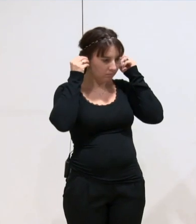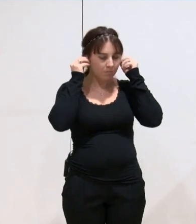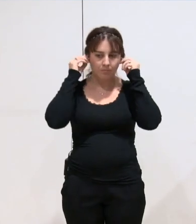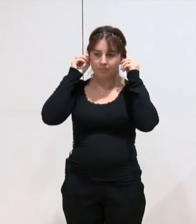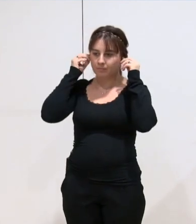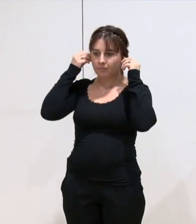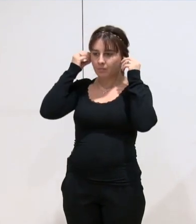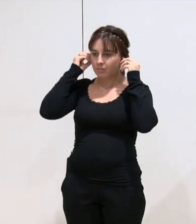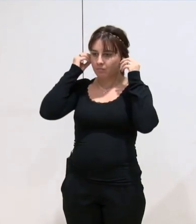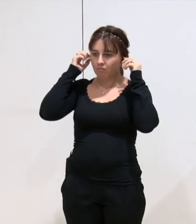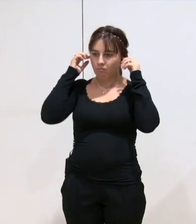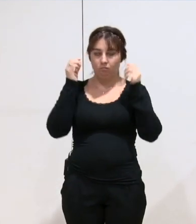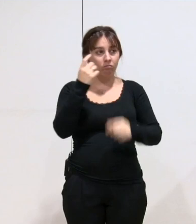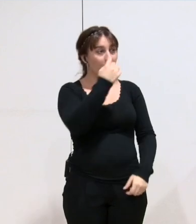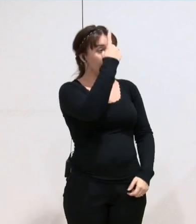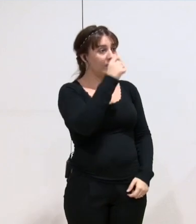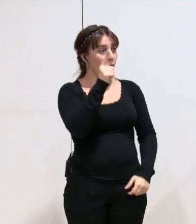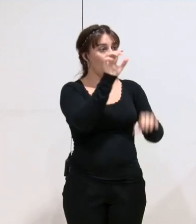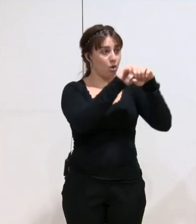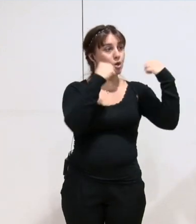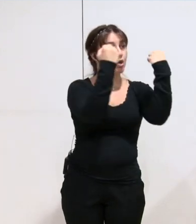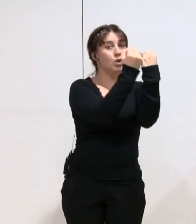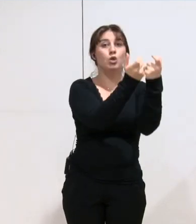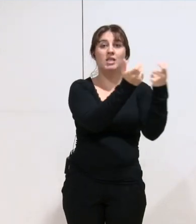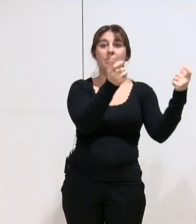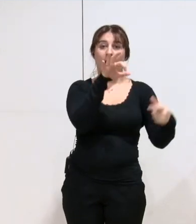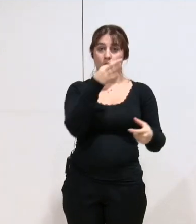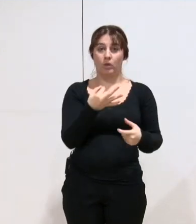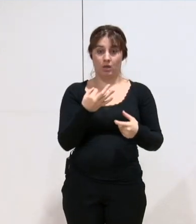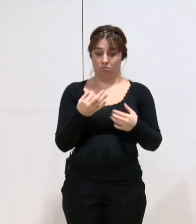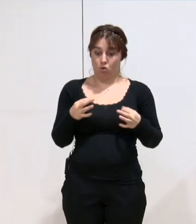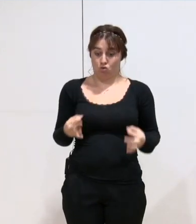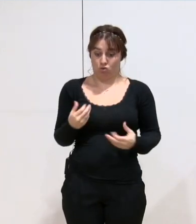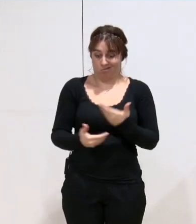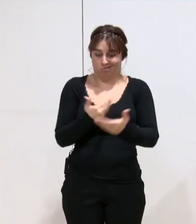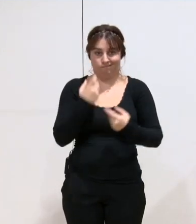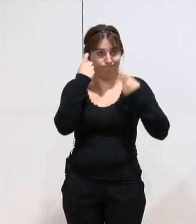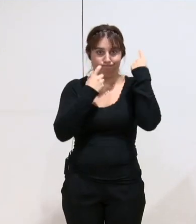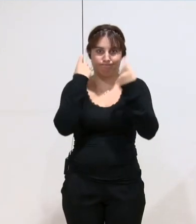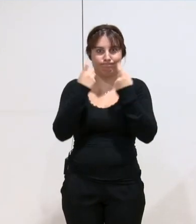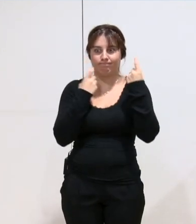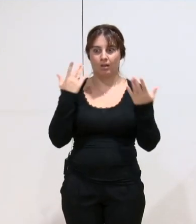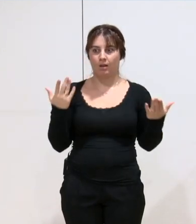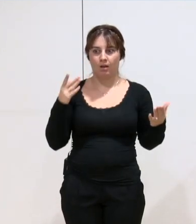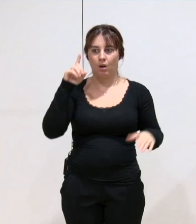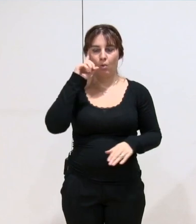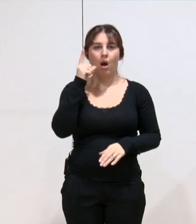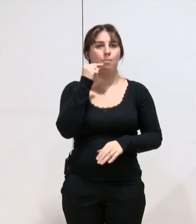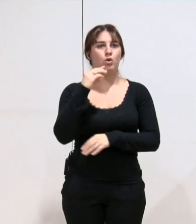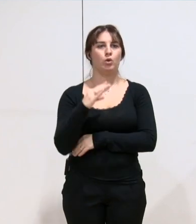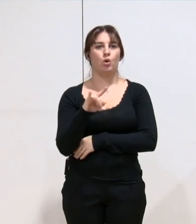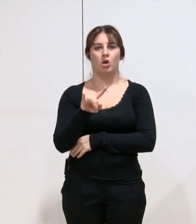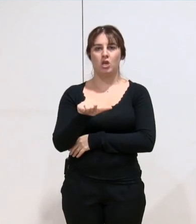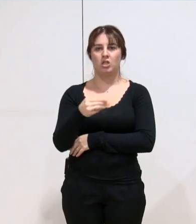Oui, la question d'un deuxième stade, effectivement, a été remise à l'ordre du jour, puisque nous avons vu que M. Jamussi